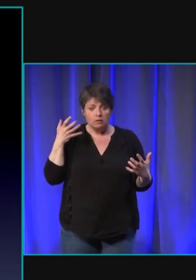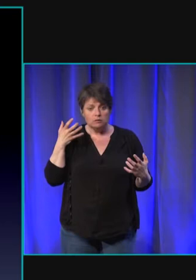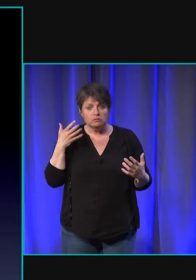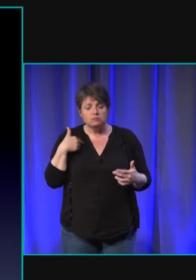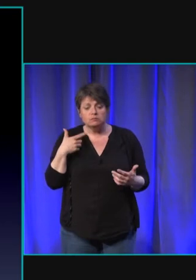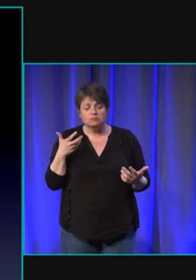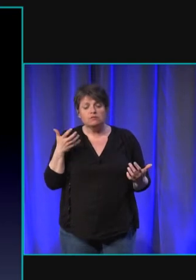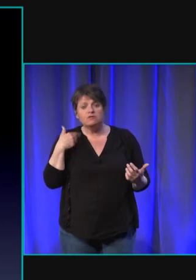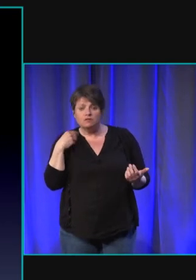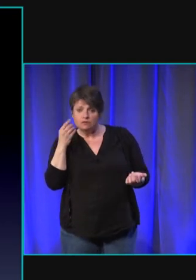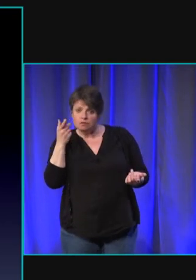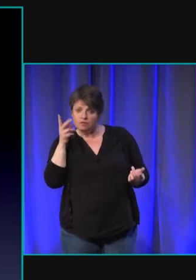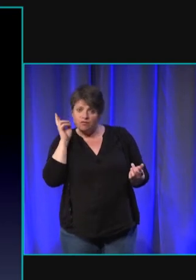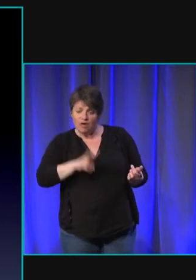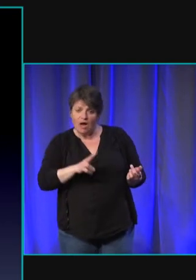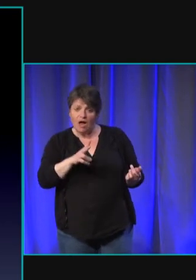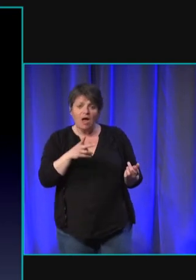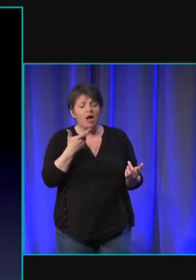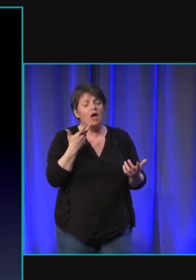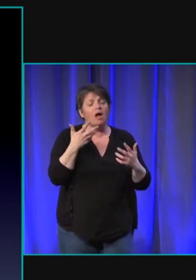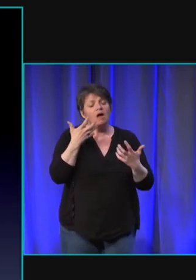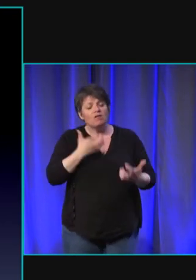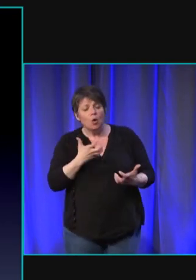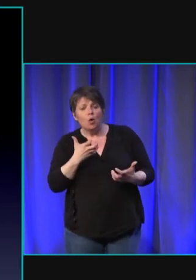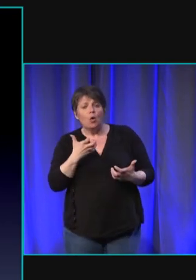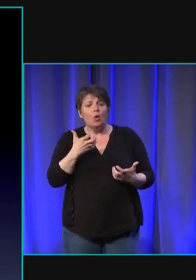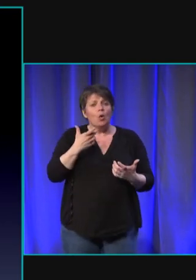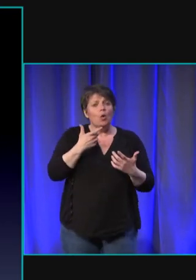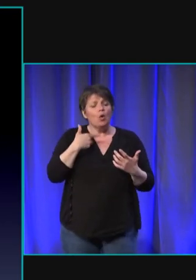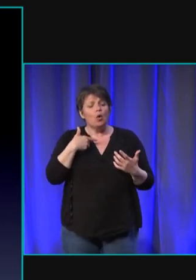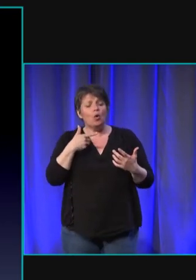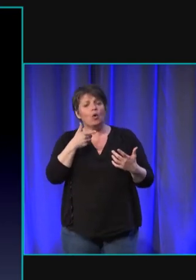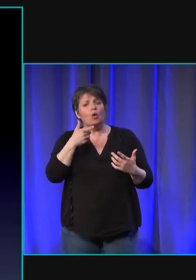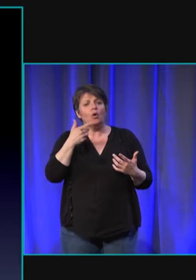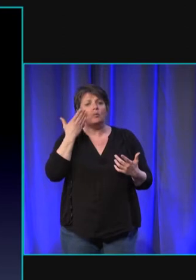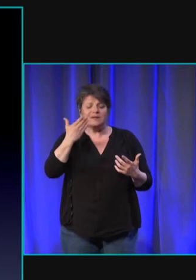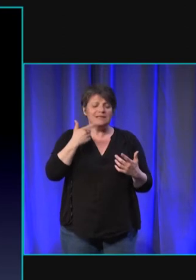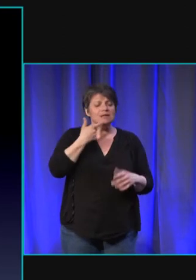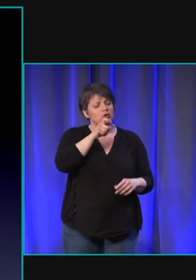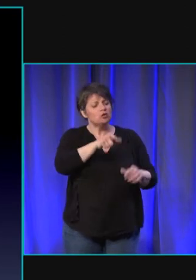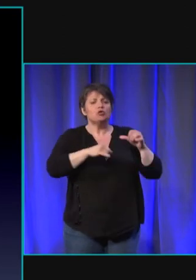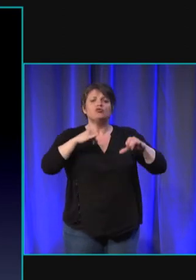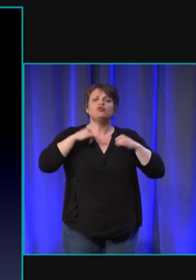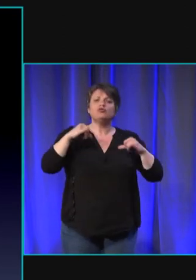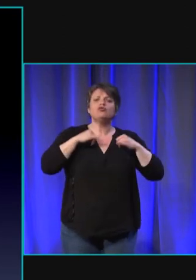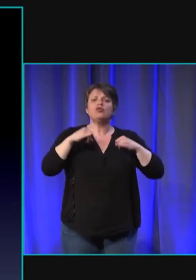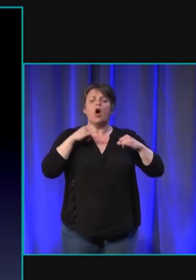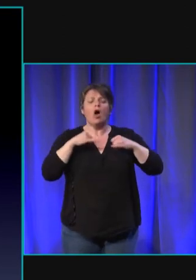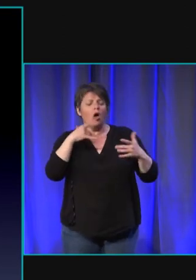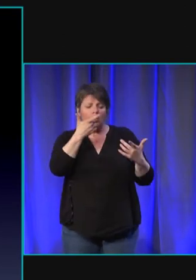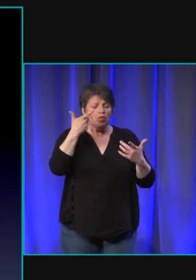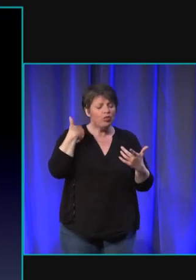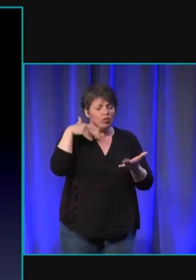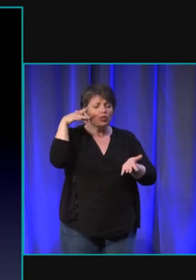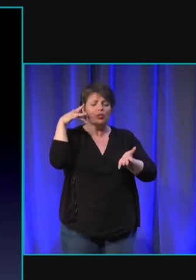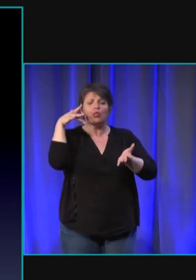assurer une réathlétisation ou proposer un programme d'activité physique de reconditionnement à des jeunes qui sont déconditionnés, par exemple,